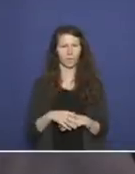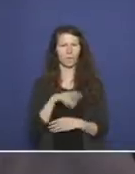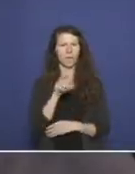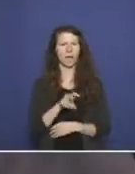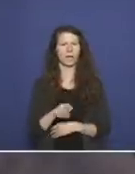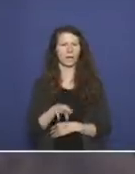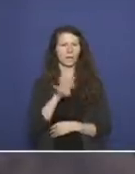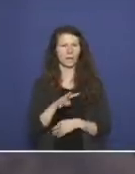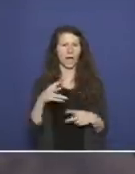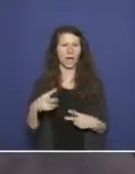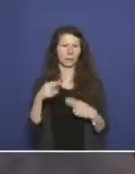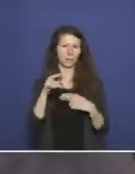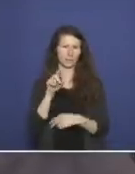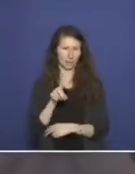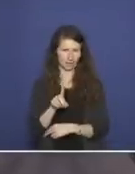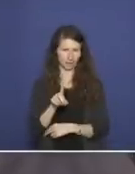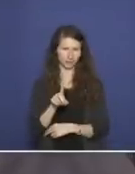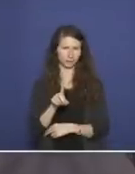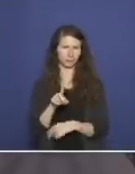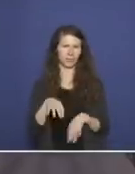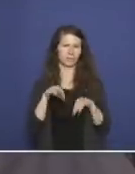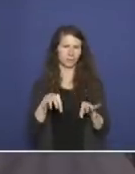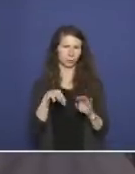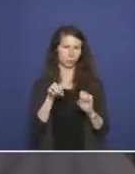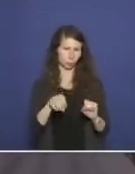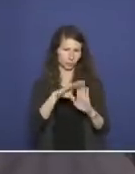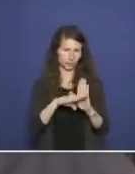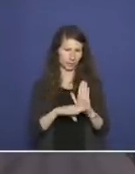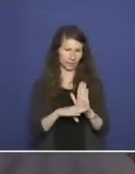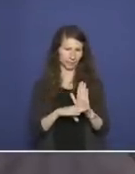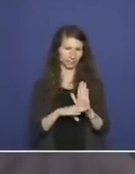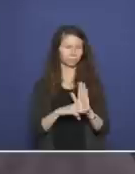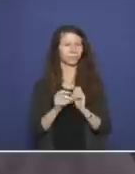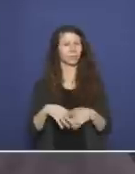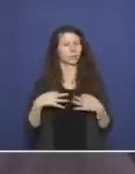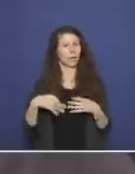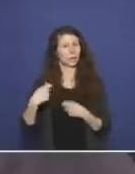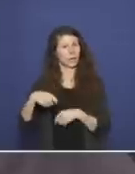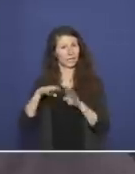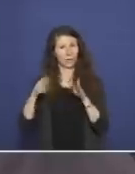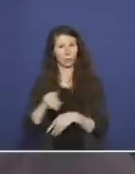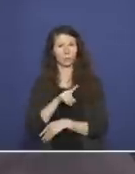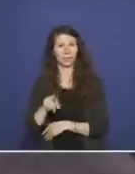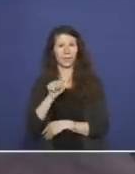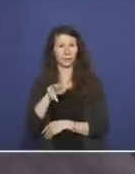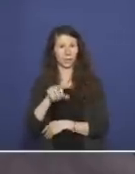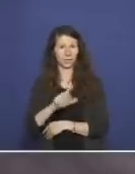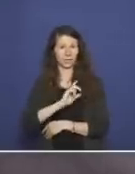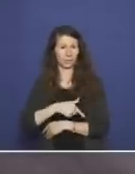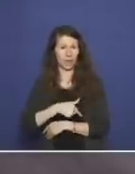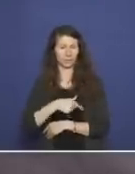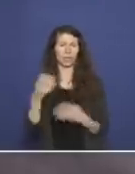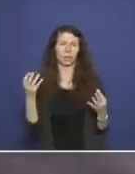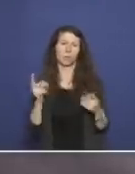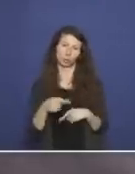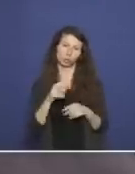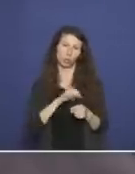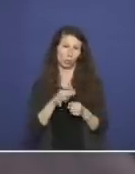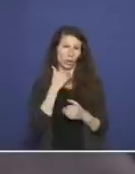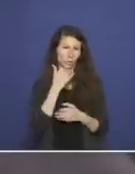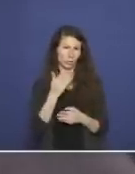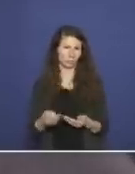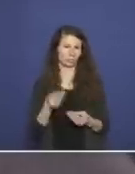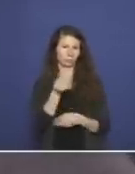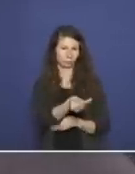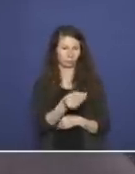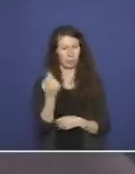Paragraph 4 Absatz 1 des Infektionsschutzgesetzes muss das Gesundheitsministerium bis 31. März einen Corona-Bericht vorlegen. Ich habe